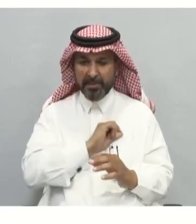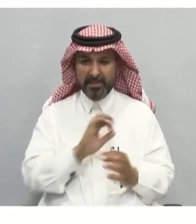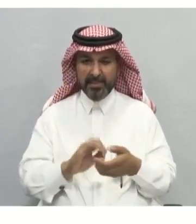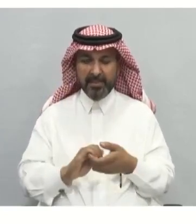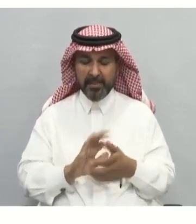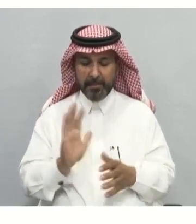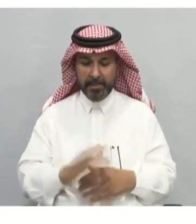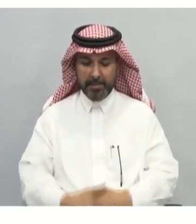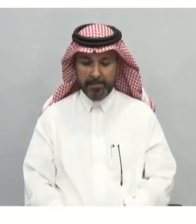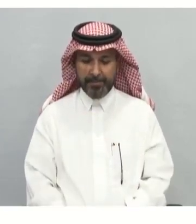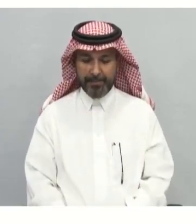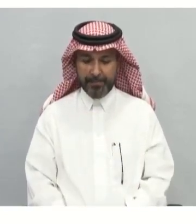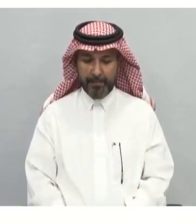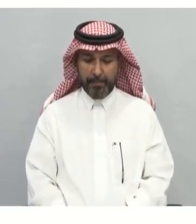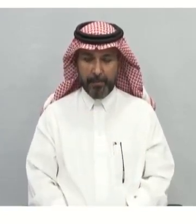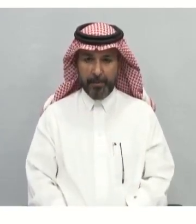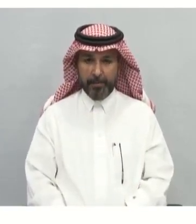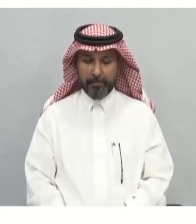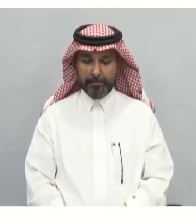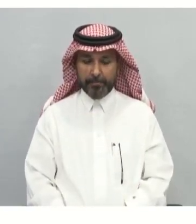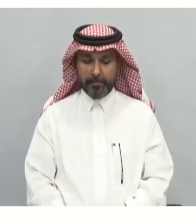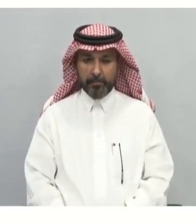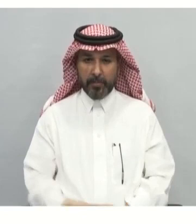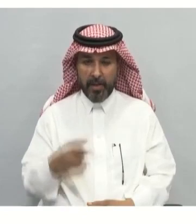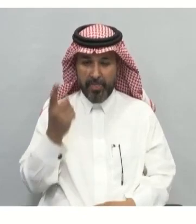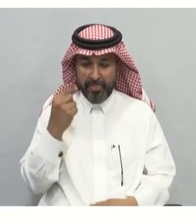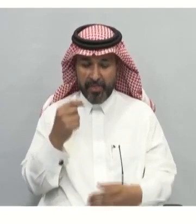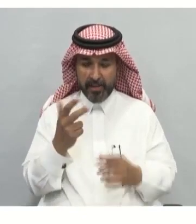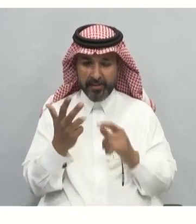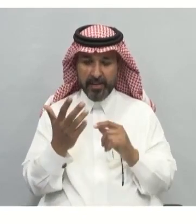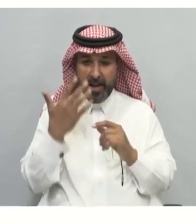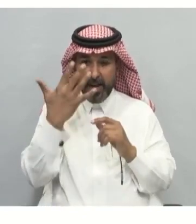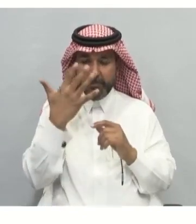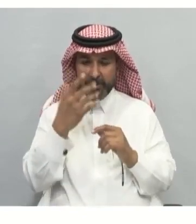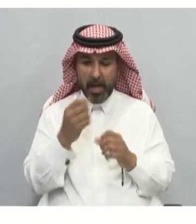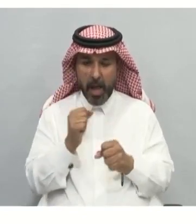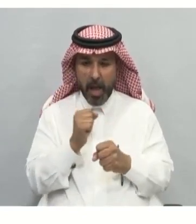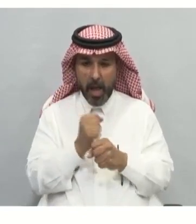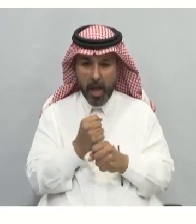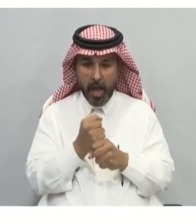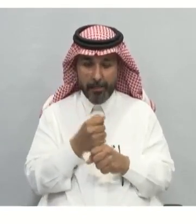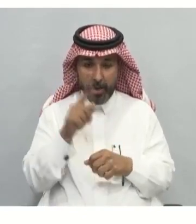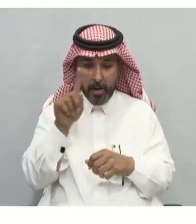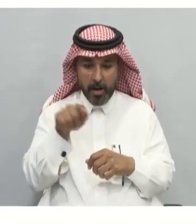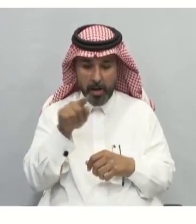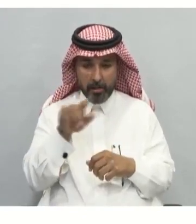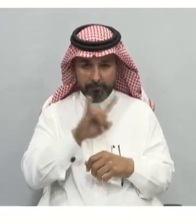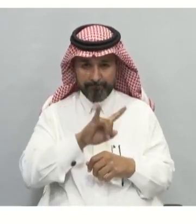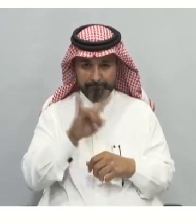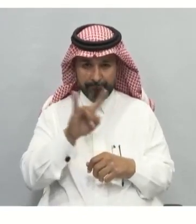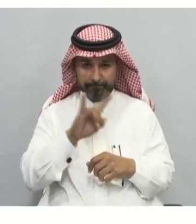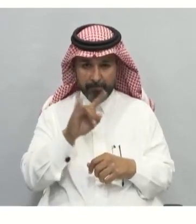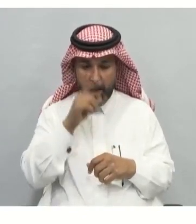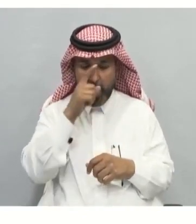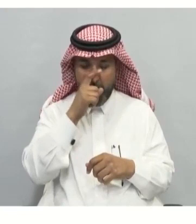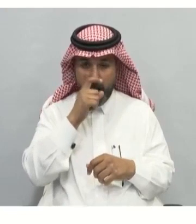وعلا خامسا اعفاف النفس من فعل الفاحشه وسائلها حكم ذلك واجب